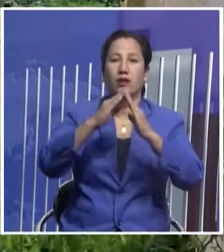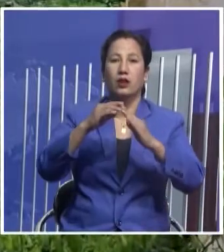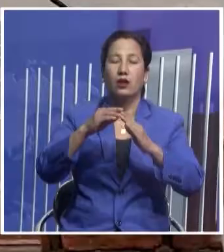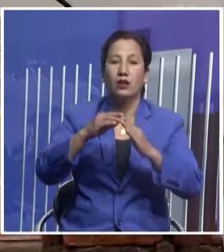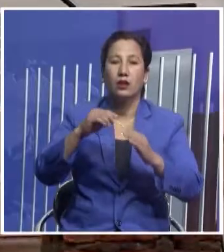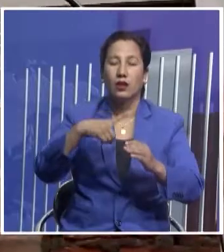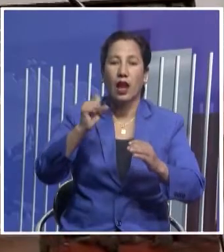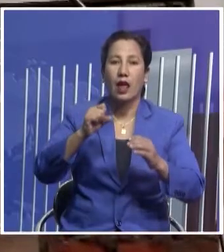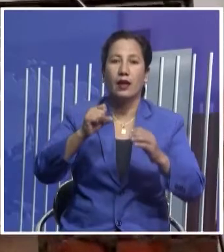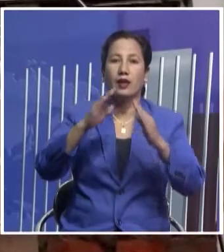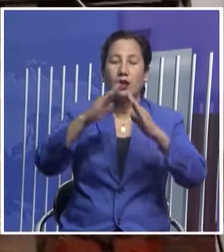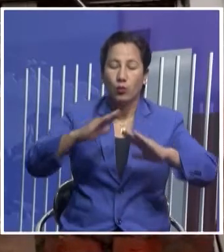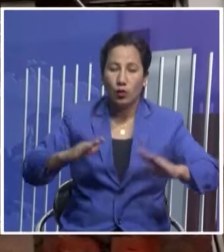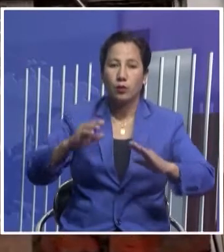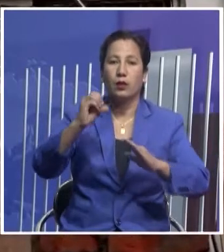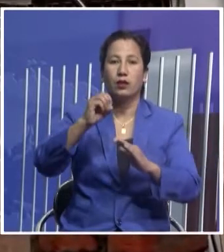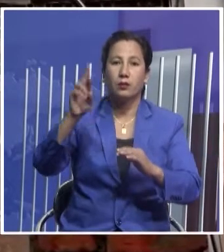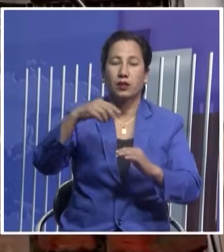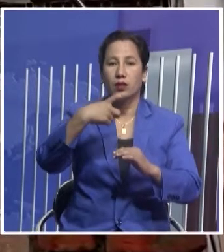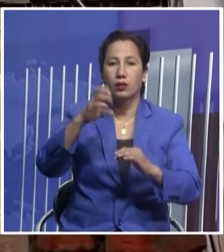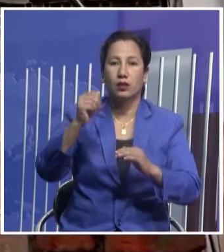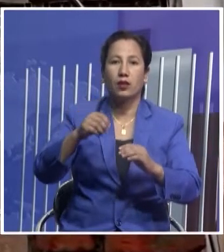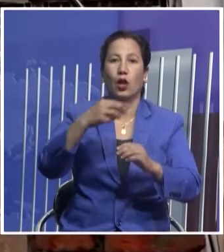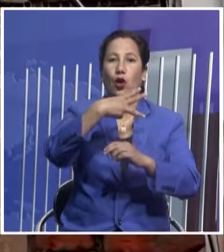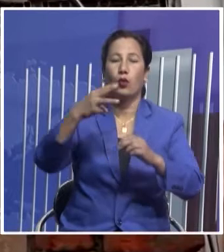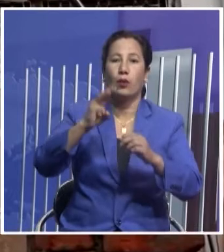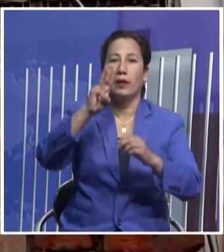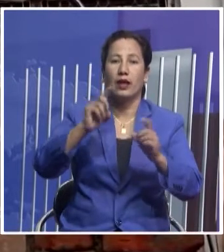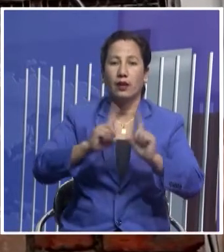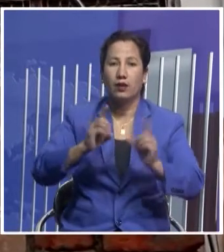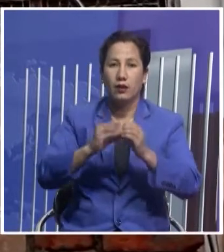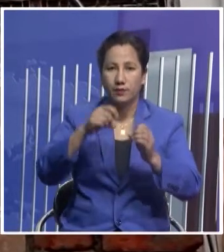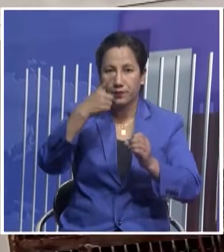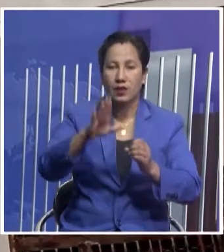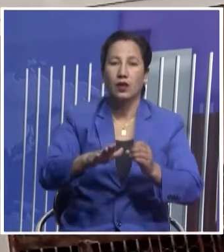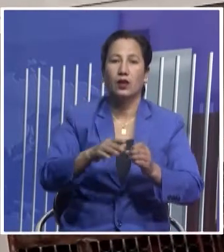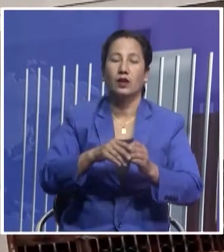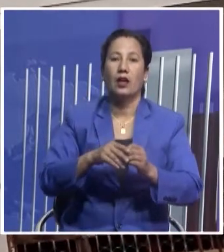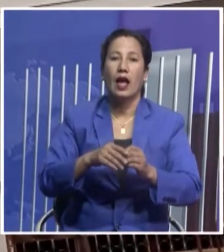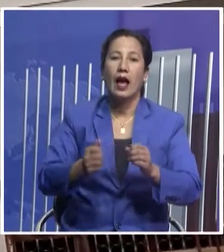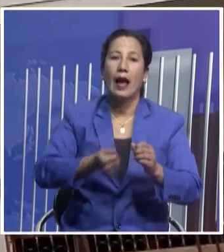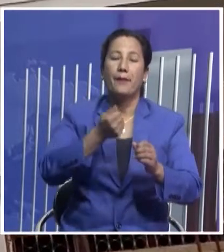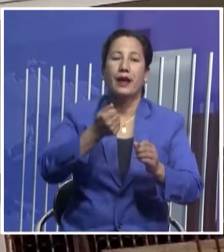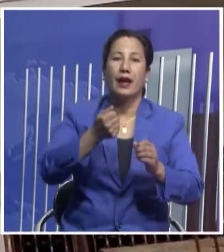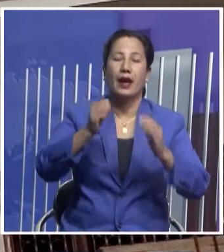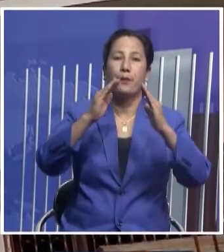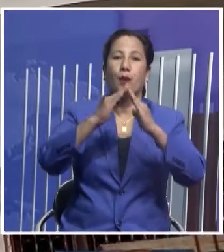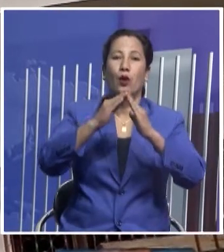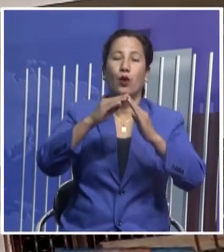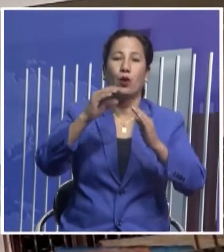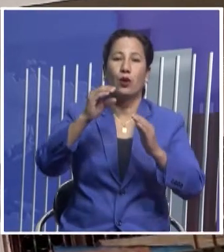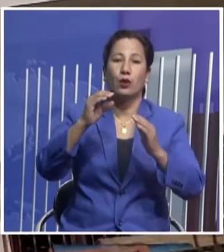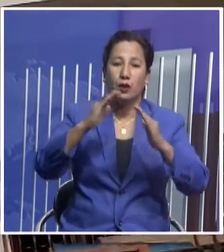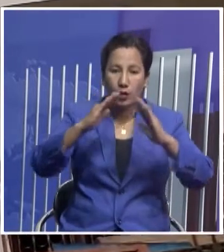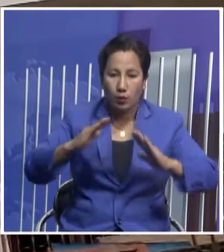बनाउन सकिने भएकाले त्यसतर्फ काम भइरहेको उपमहानगरले जनाएको छ। रेट्रोफिटिङ गरेर आफ्ना भवन भूकम्प प्रतिरोधी